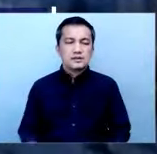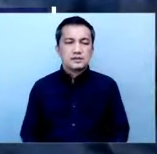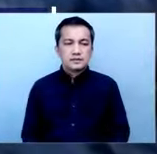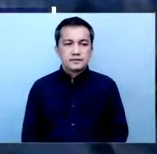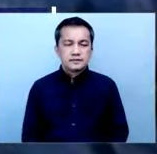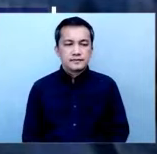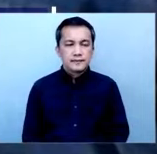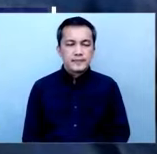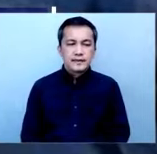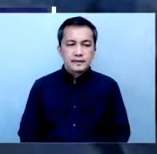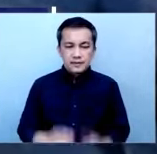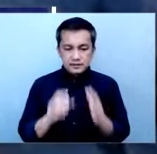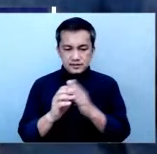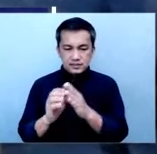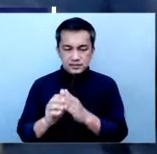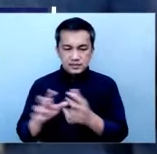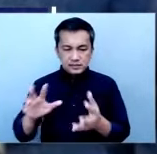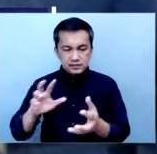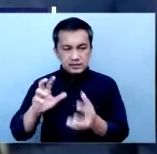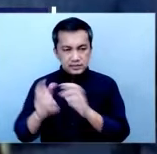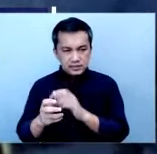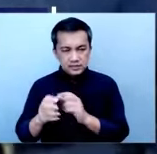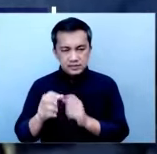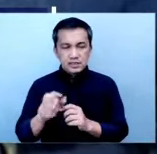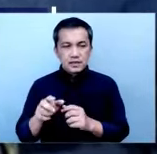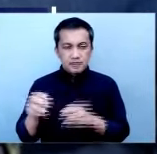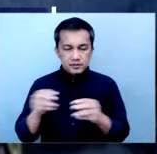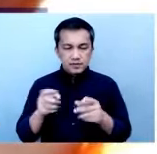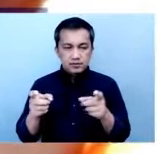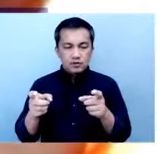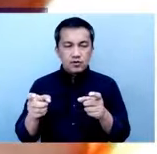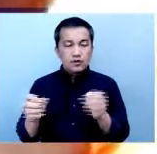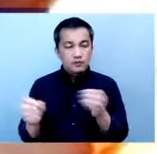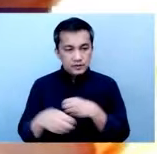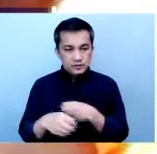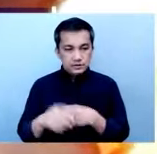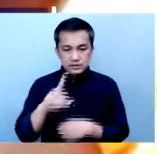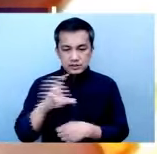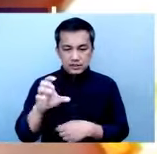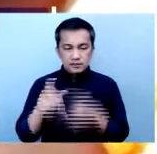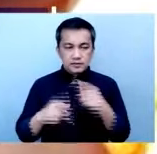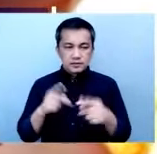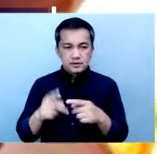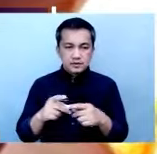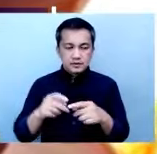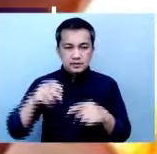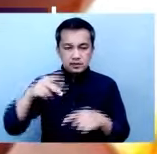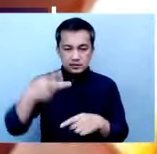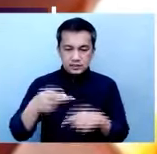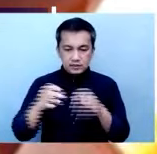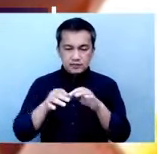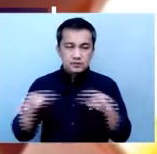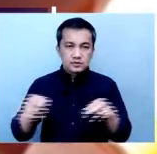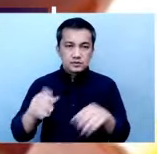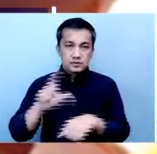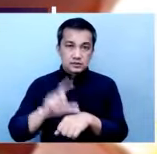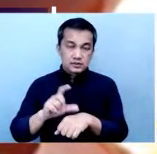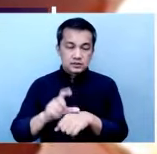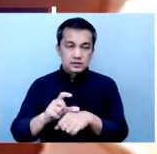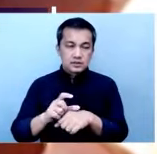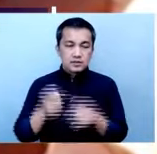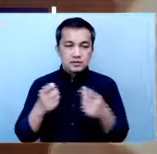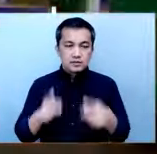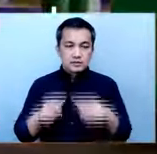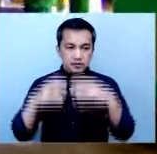Ayon sa City Disaster Risk Reduction and Management Office, nasa 100 tao ang nasa ikalawang palapag ng simbahan nang mangyari